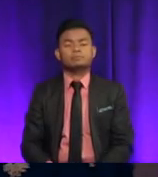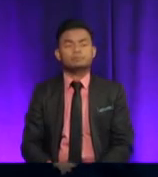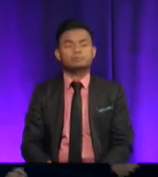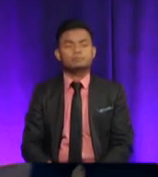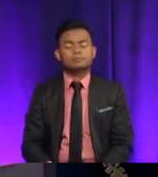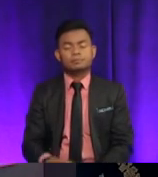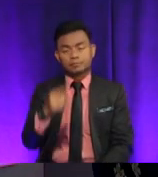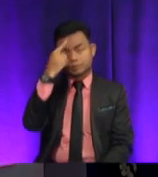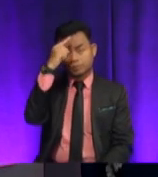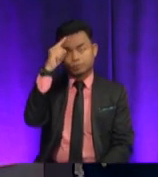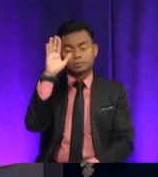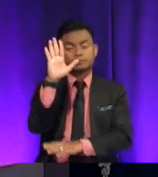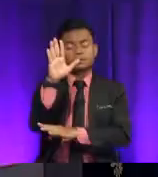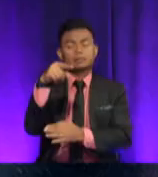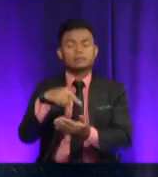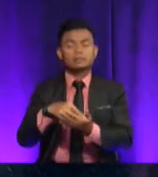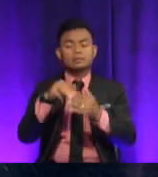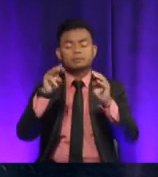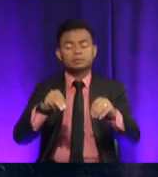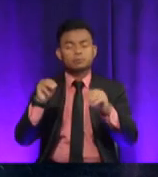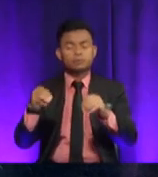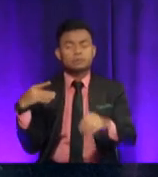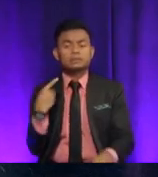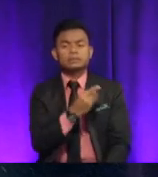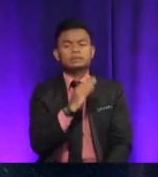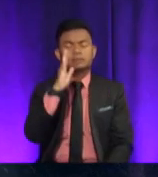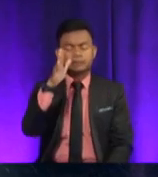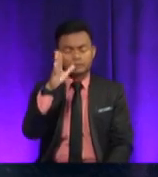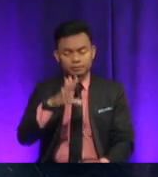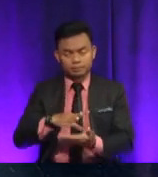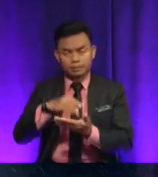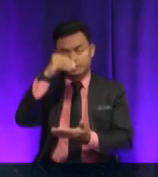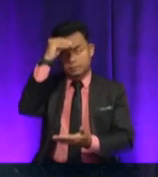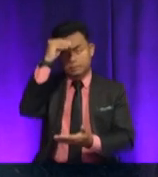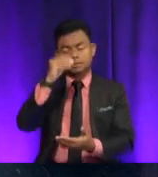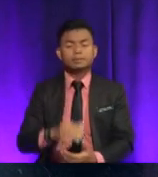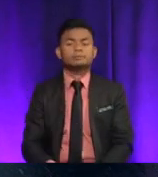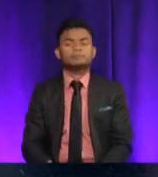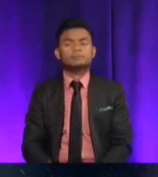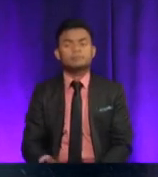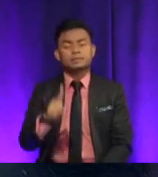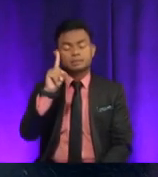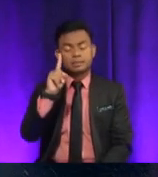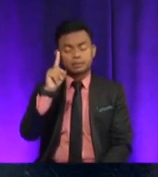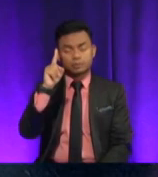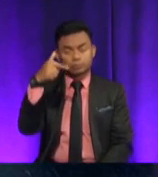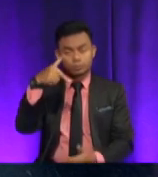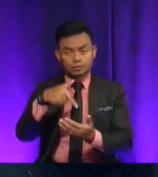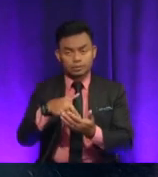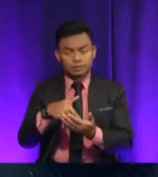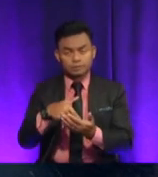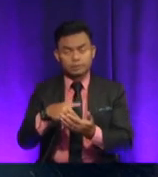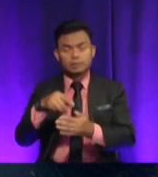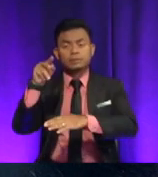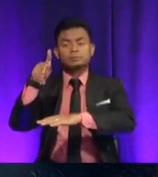untuk petang Ini akhirnya kita akan mengupas Bagaimana sibuk tadi kita akan mengupas satu lagi genre puisi yang